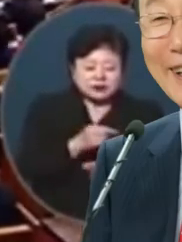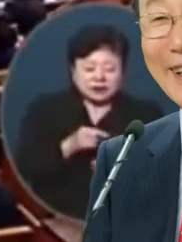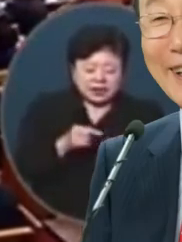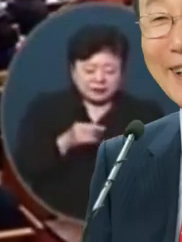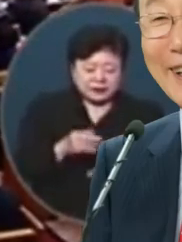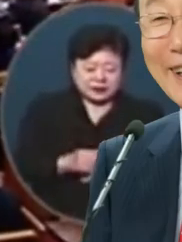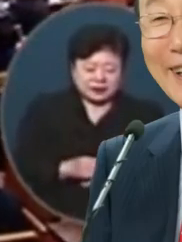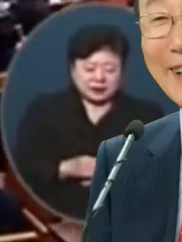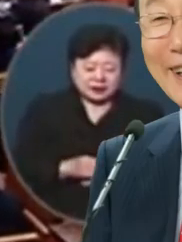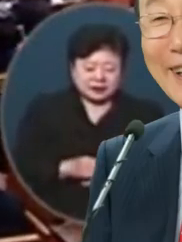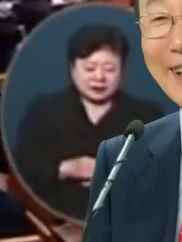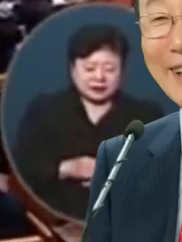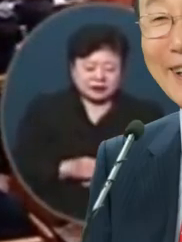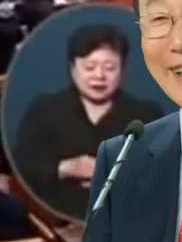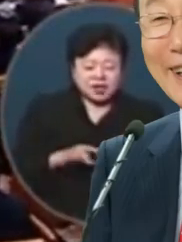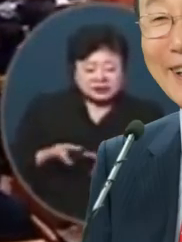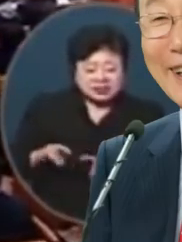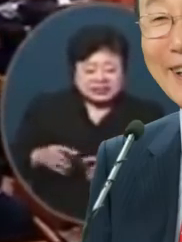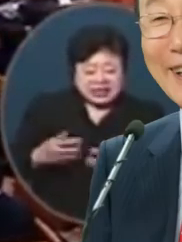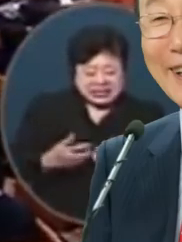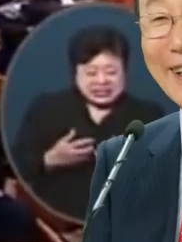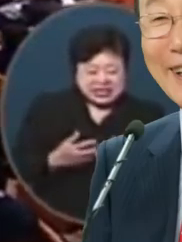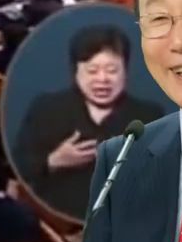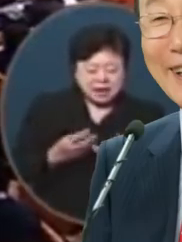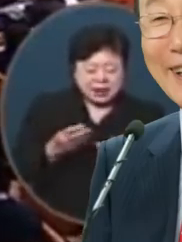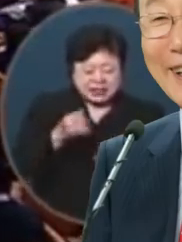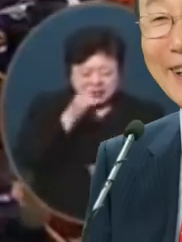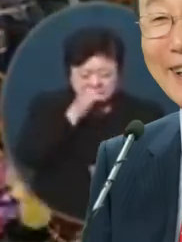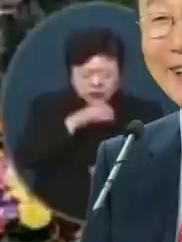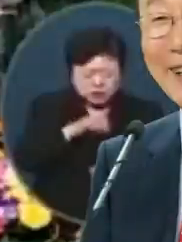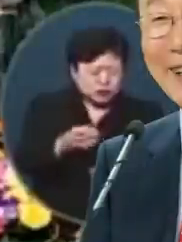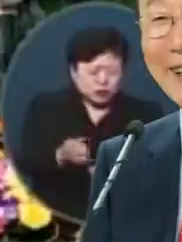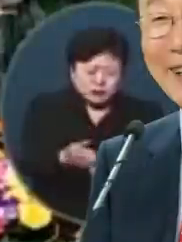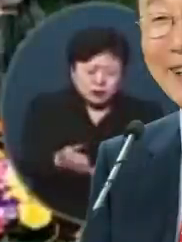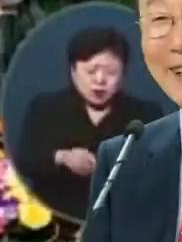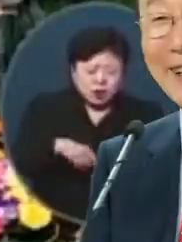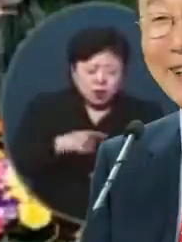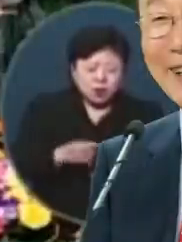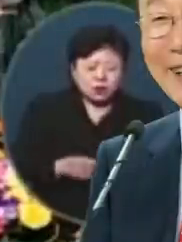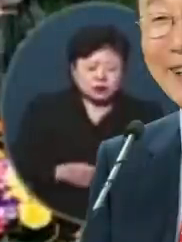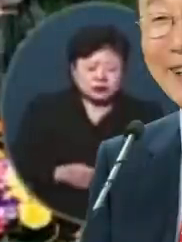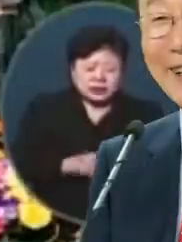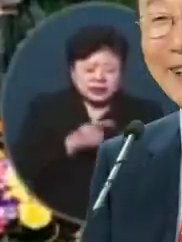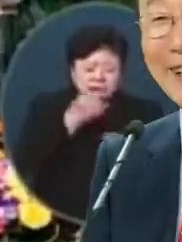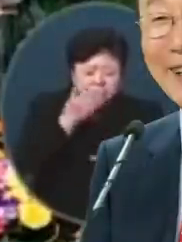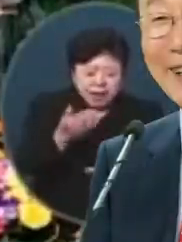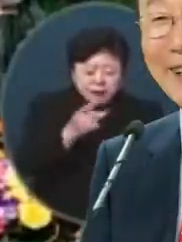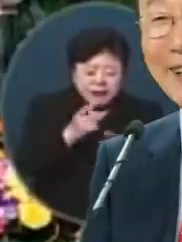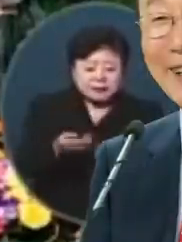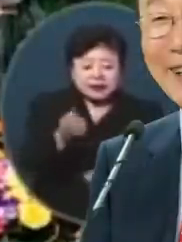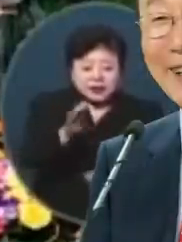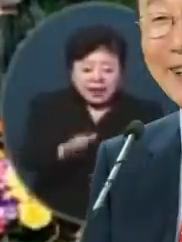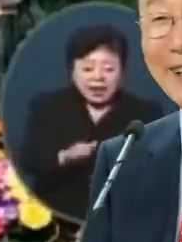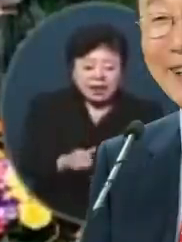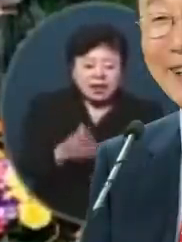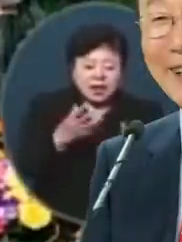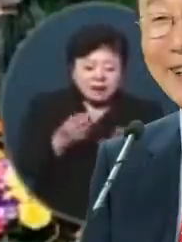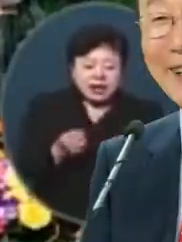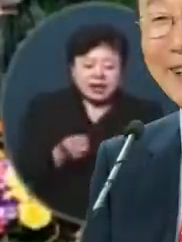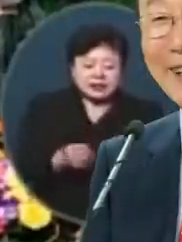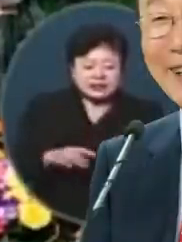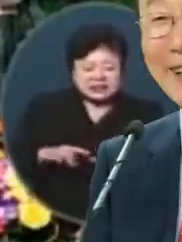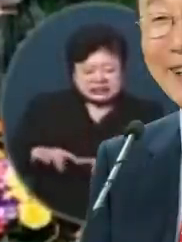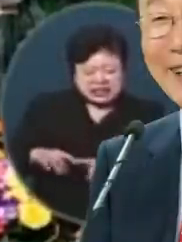오늘날 온갖 전자기기가 넘쳐나서 이웃이 없어도 혼자 지낼 수 있다고 말합니다. 그러나 많은